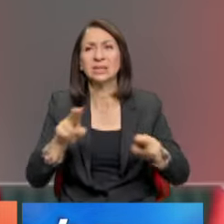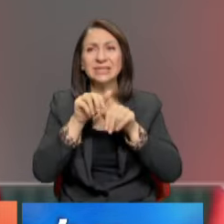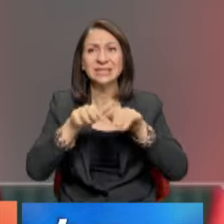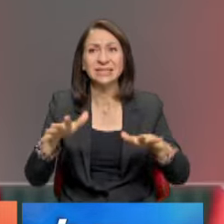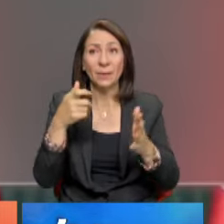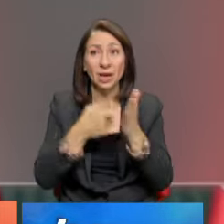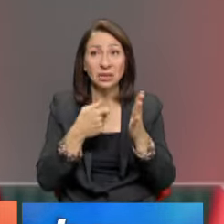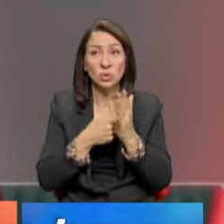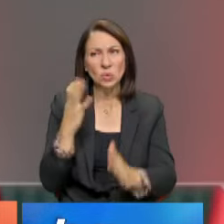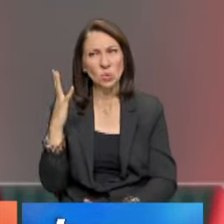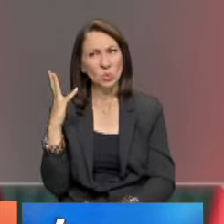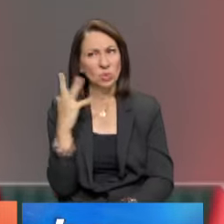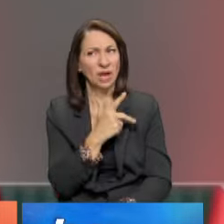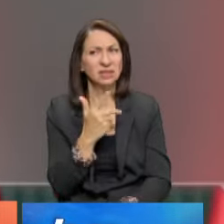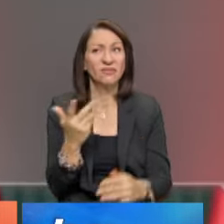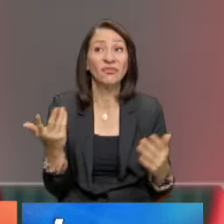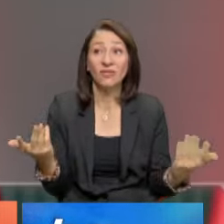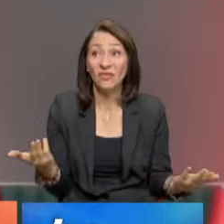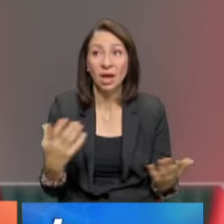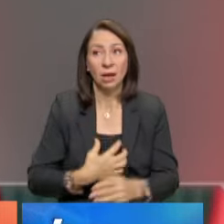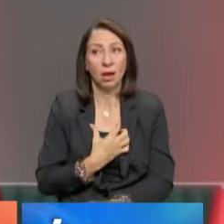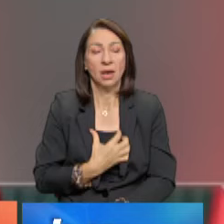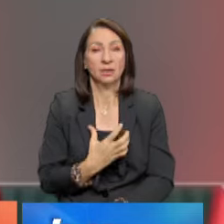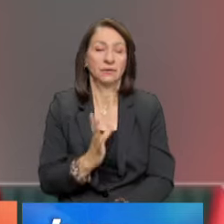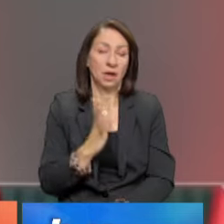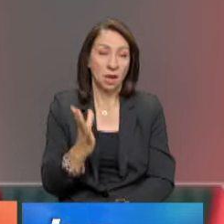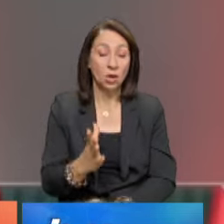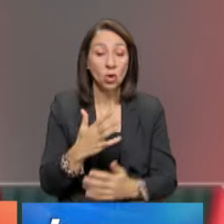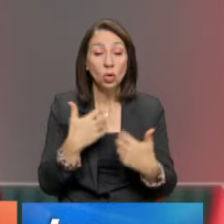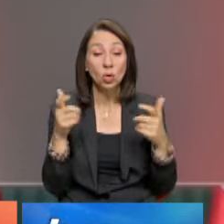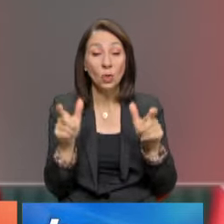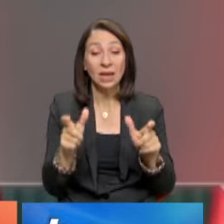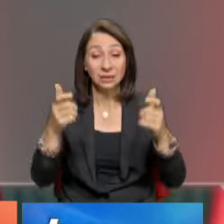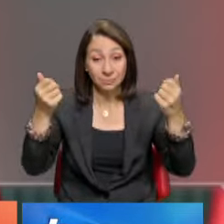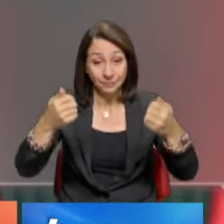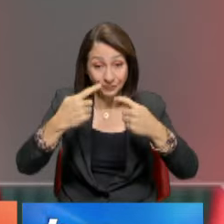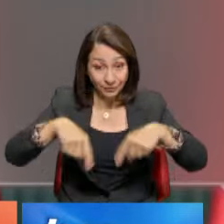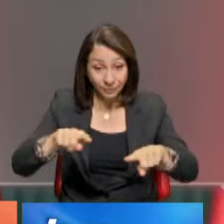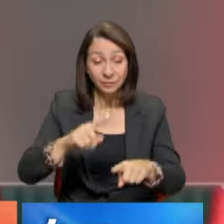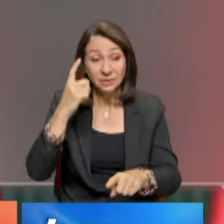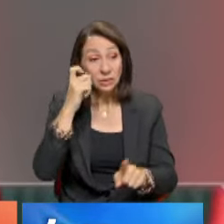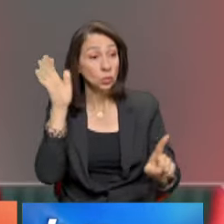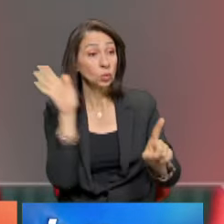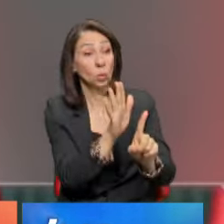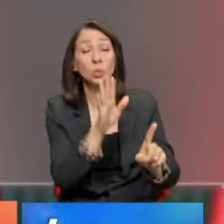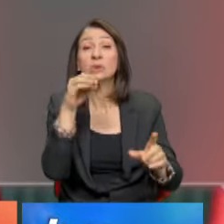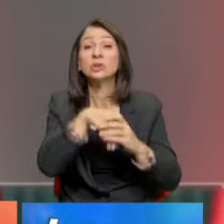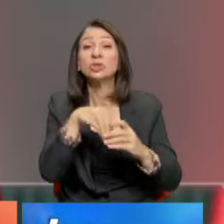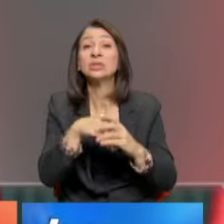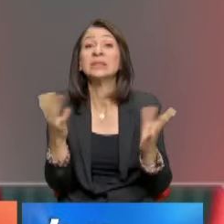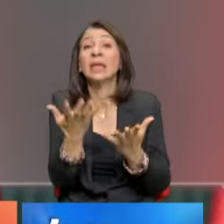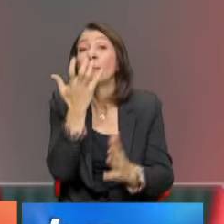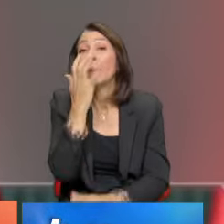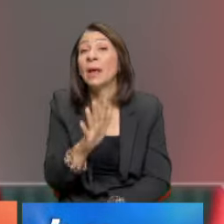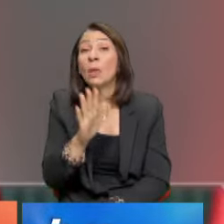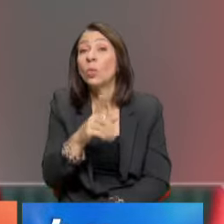sistem adına utanç ve kaygı vericidir. Güvenlik Konseyi'nin İsrail'i durdurmak için daha